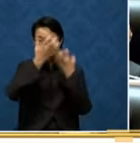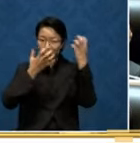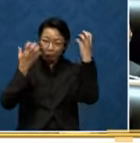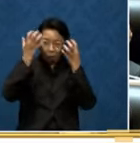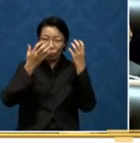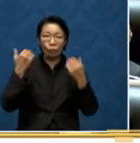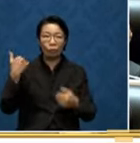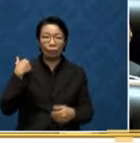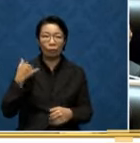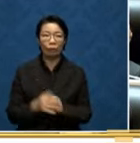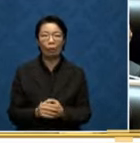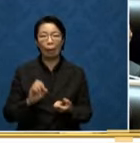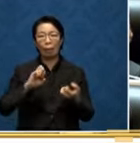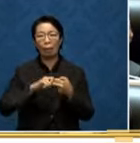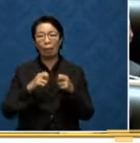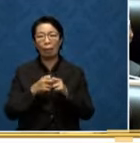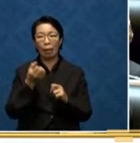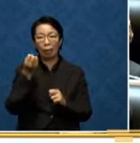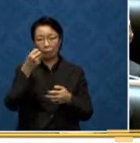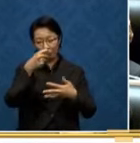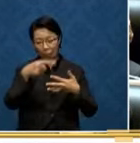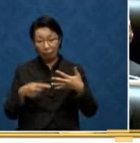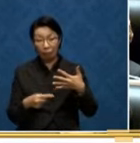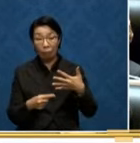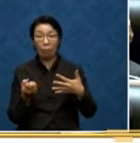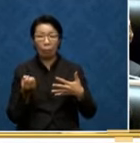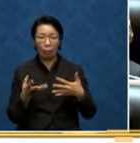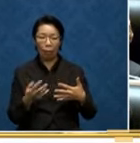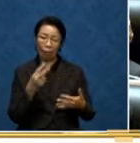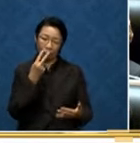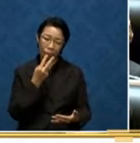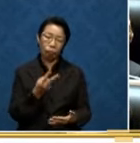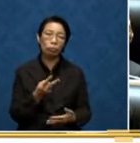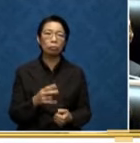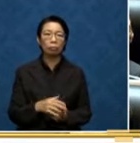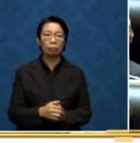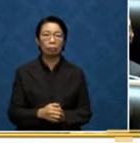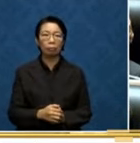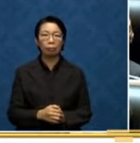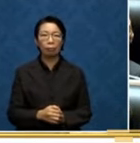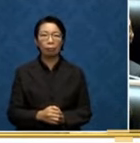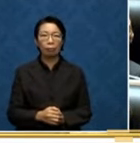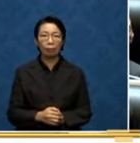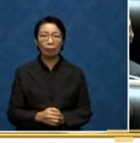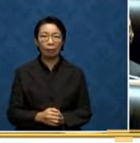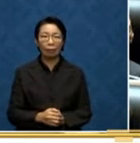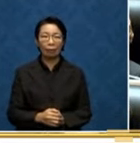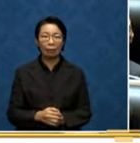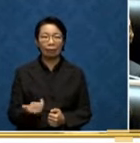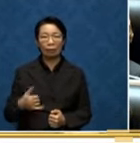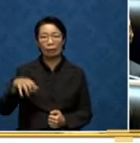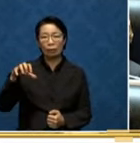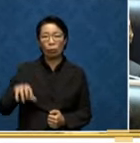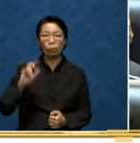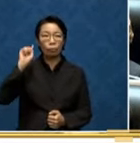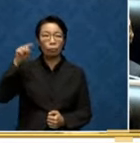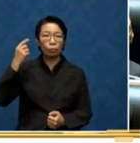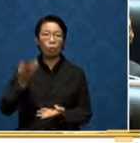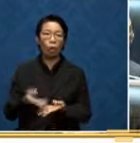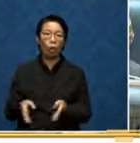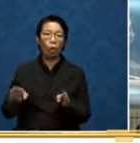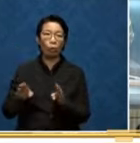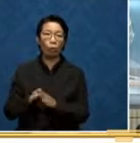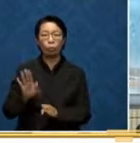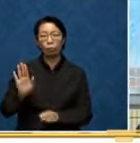ในปัญหาใหญ่ๆทั้ง5เรื่องนี้ก็ผมเห็นว่าลำพังทางกรมกิจการสตรีแล้วก็สามัญครอบครัวเนี่ยค